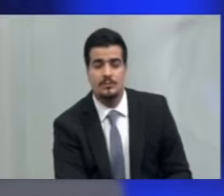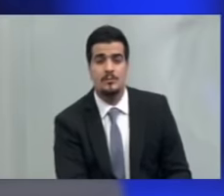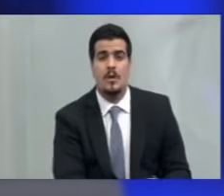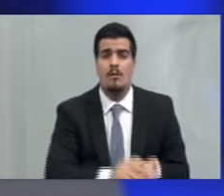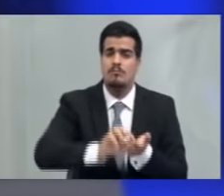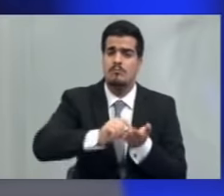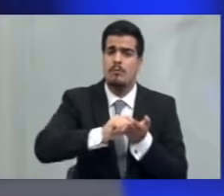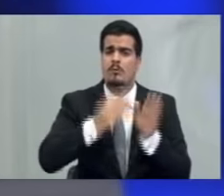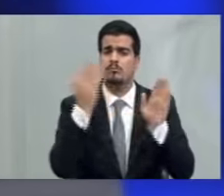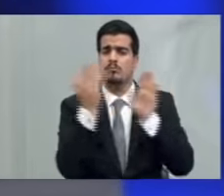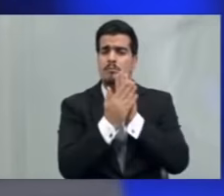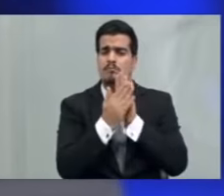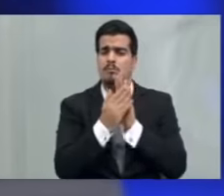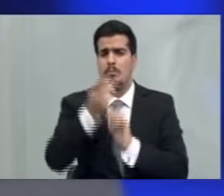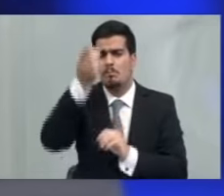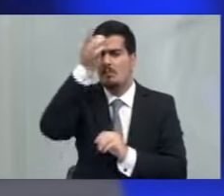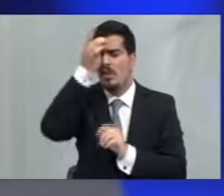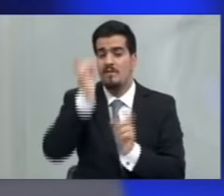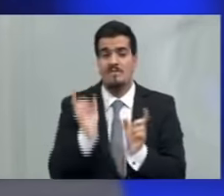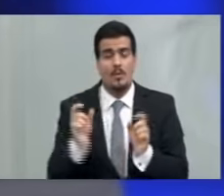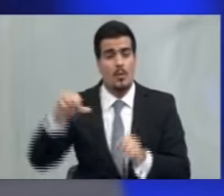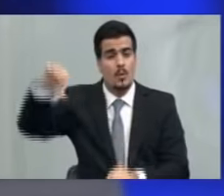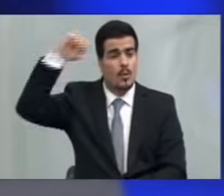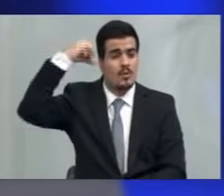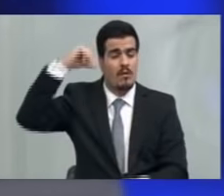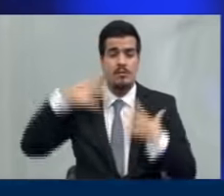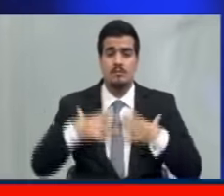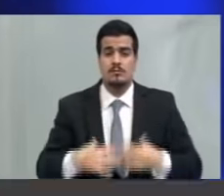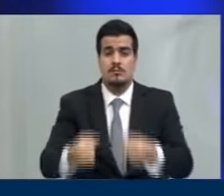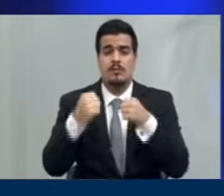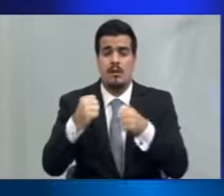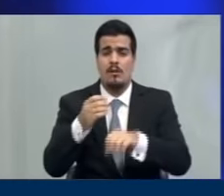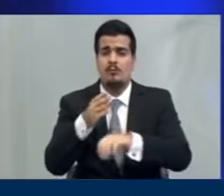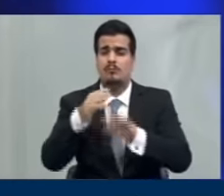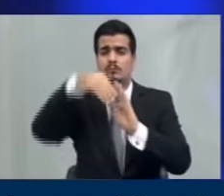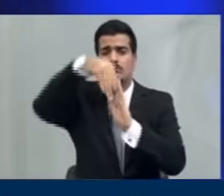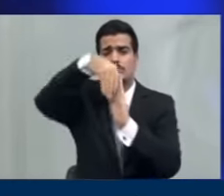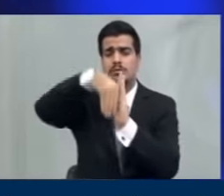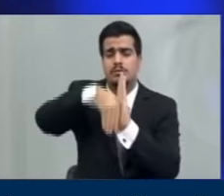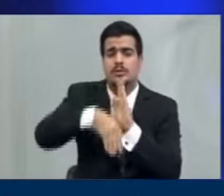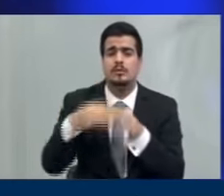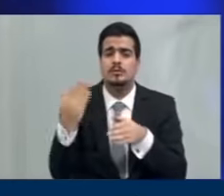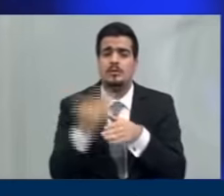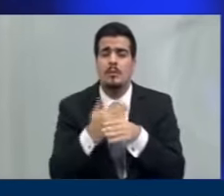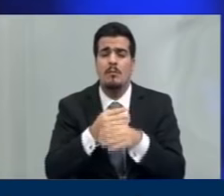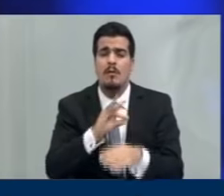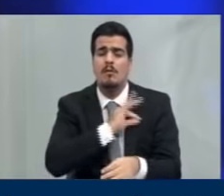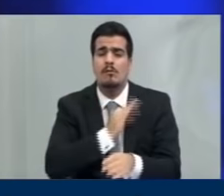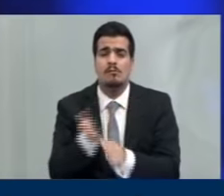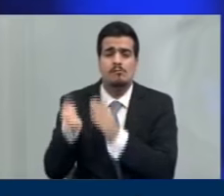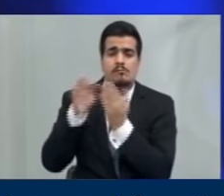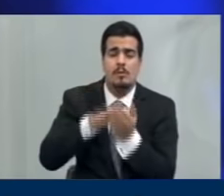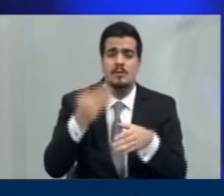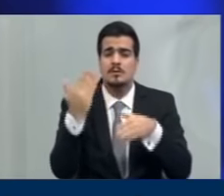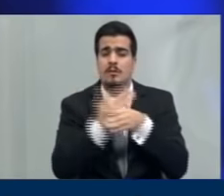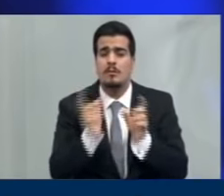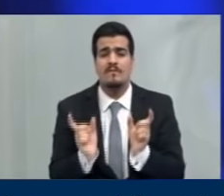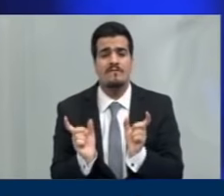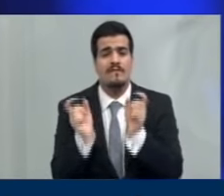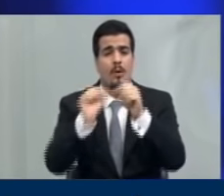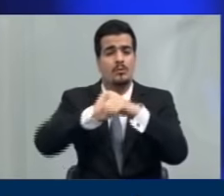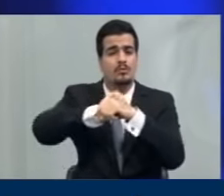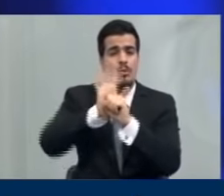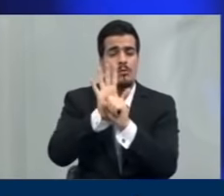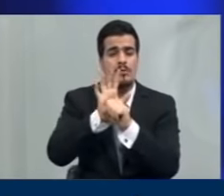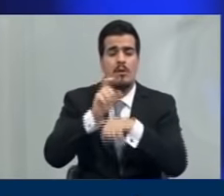سجل الموقف الوبائي الصادر عن وزارة الصحة تراجعا واضحا في أعداد الإصابات ووفيات جائحة كورونا خلال